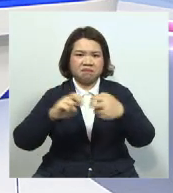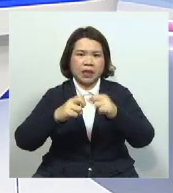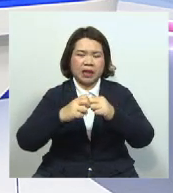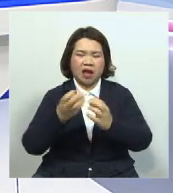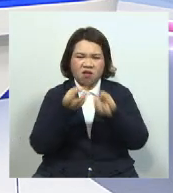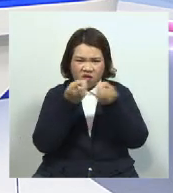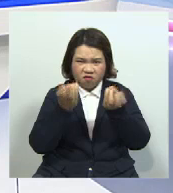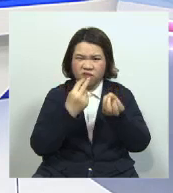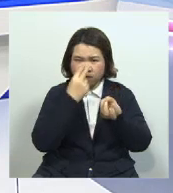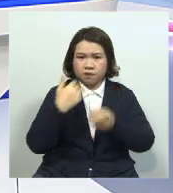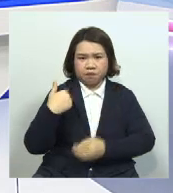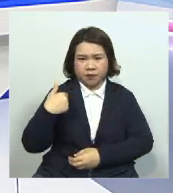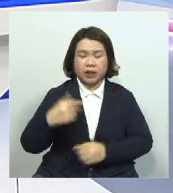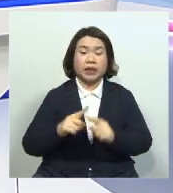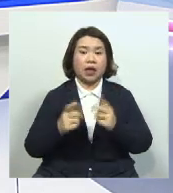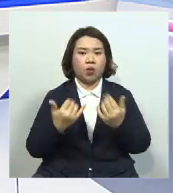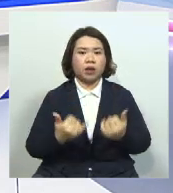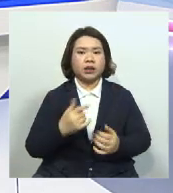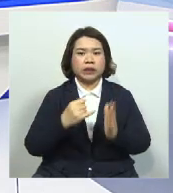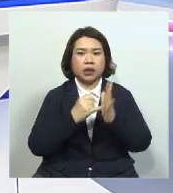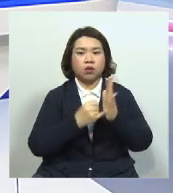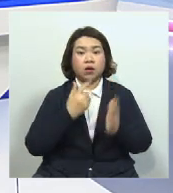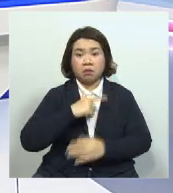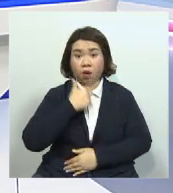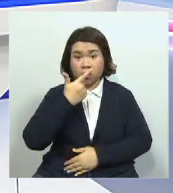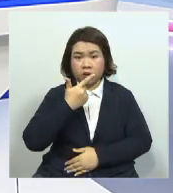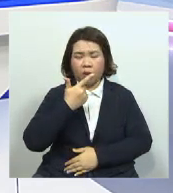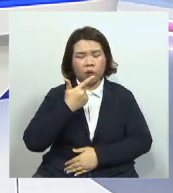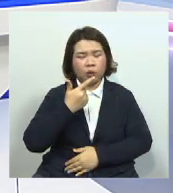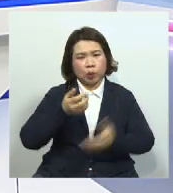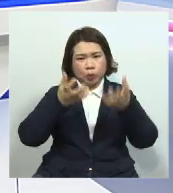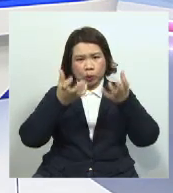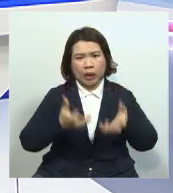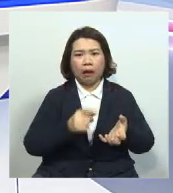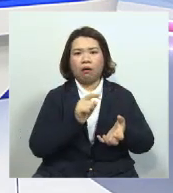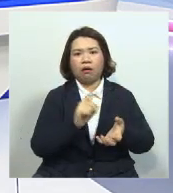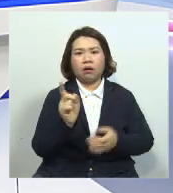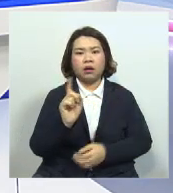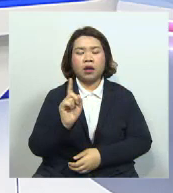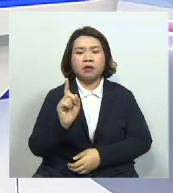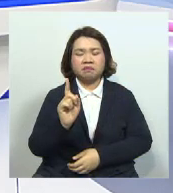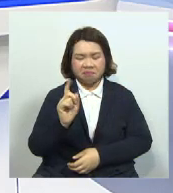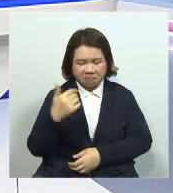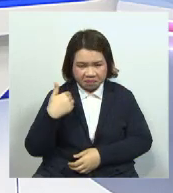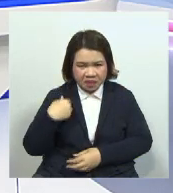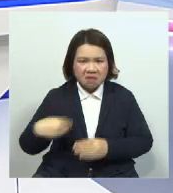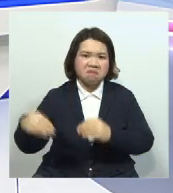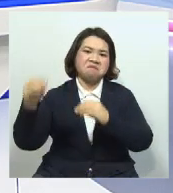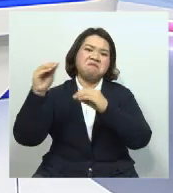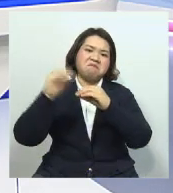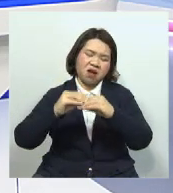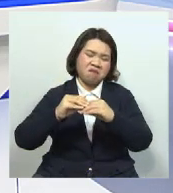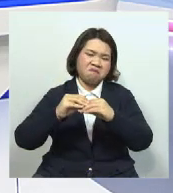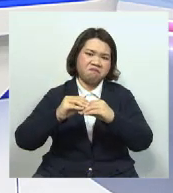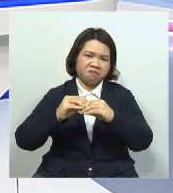อยู่แต่ปรากฏว่าวันนี้ค่ะจังหวัดแม่ฮ่องสอนนอกจากค่าฝุ่นละอองไม่เบาบางลงแล้วแต่ปรากฏว่าเพิ่มขึ้นสูงเป็น